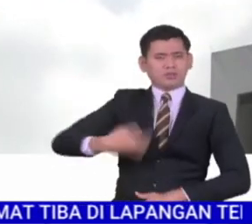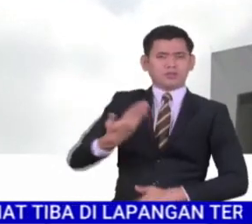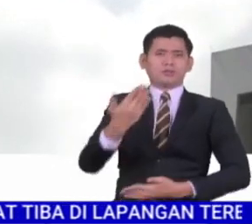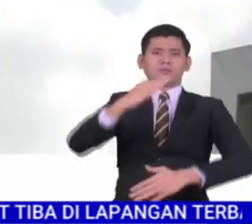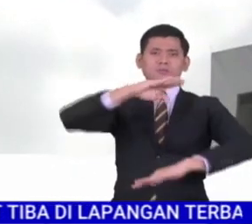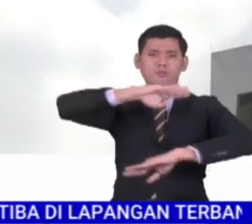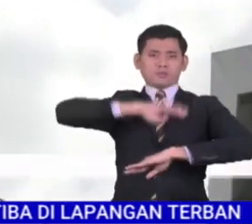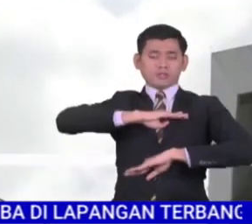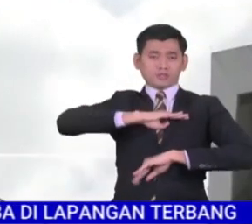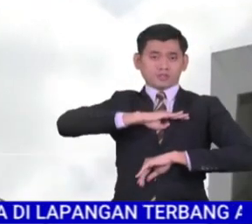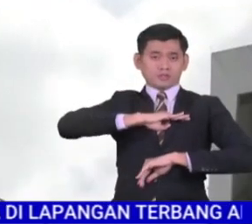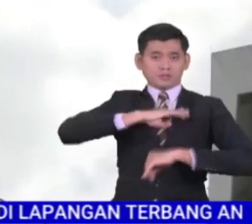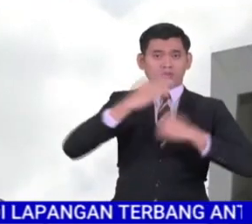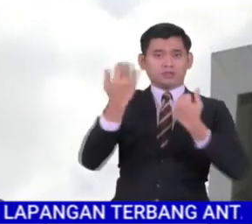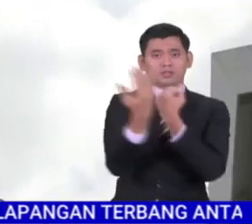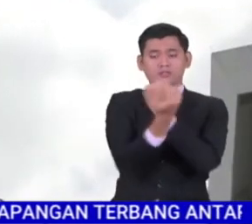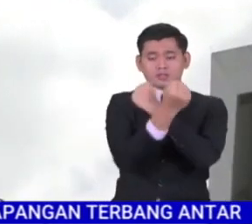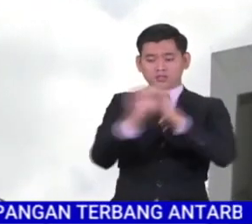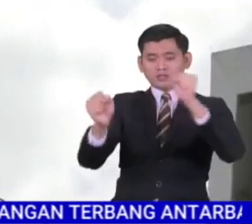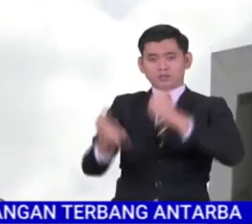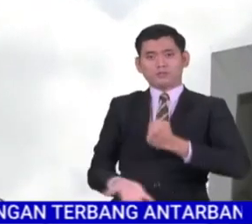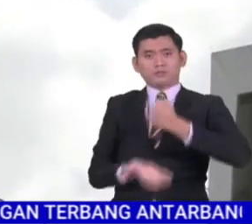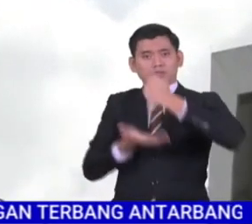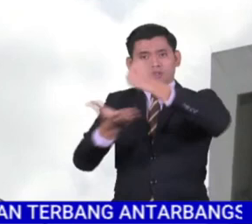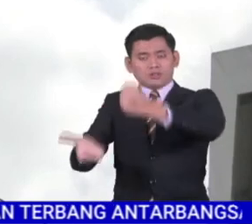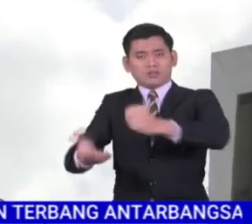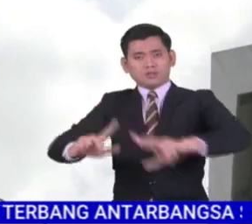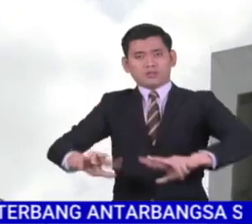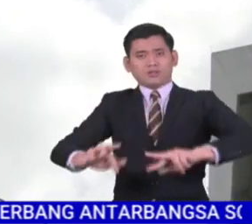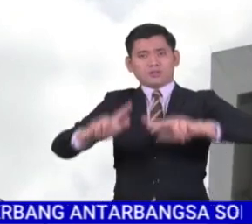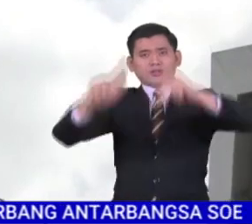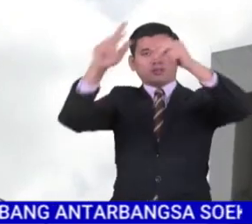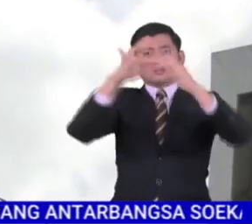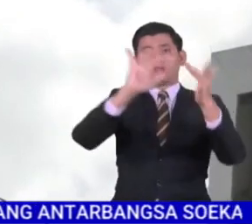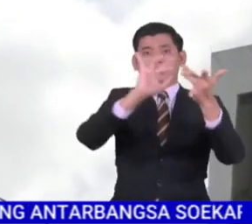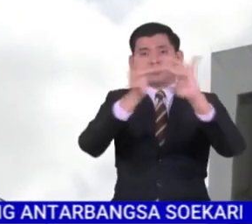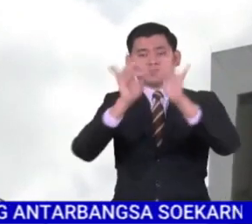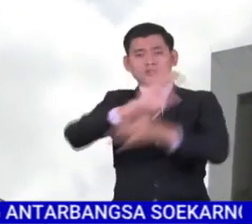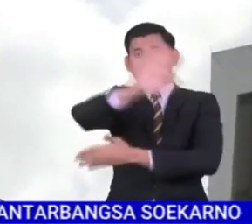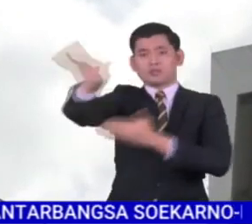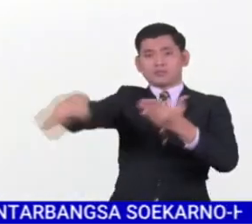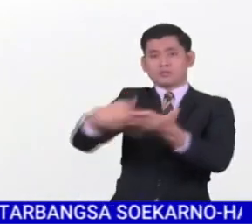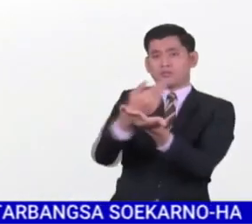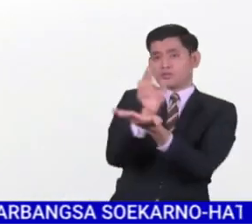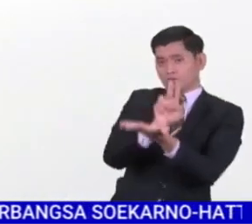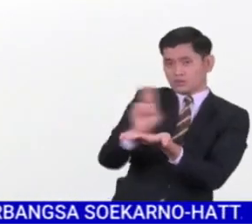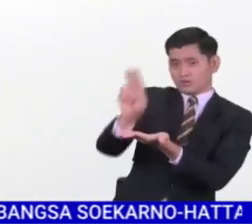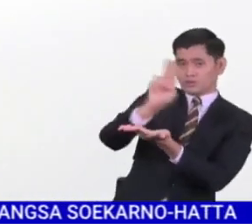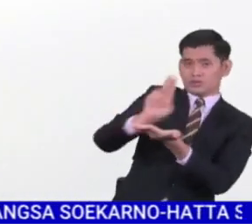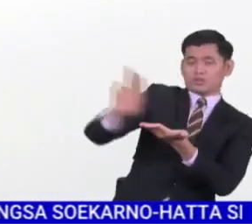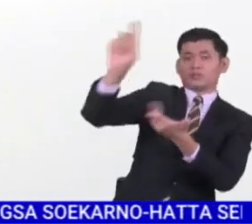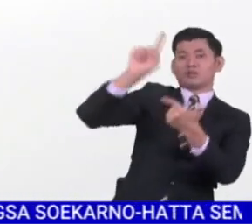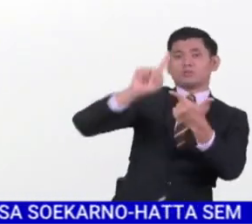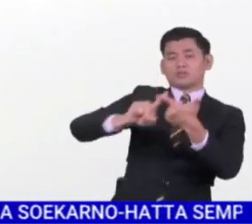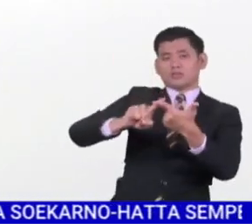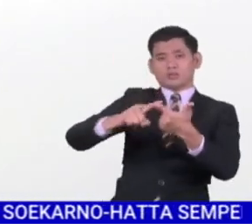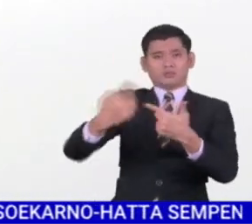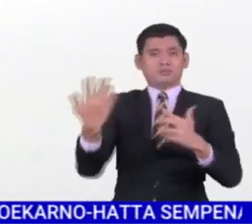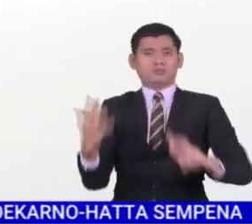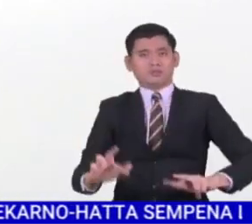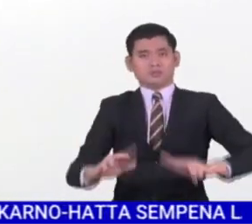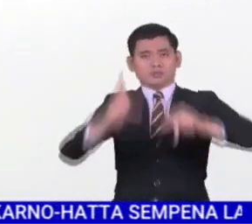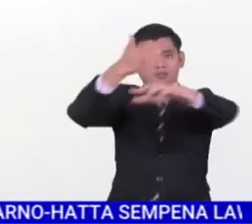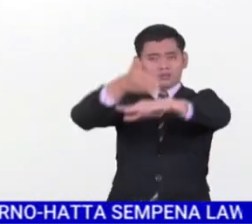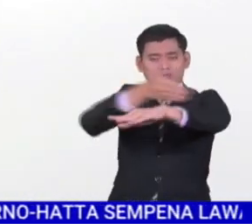yang disarankan adalah menyediakan peruntukan untuk meraih taraf rangkaian wi-fi di sebuah IPT seterusnya meningkatkan aspek pembelajaran dan